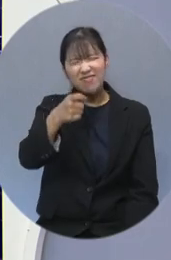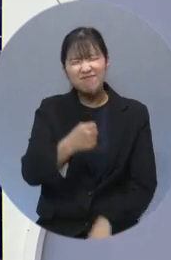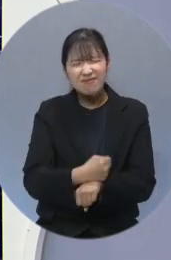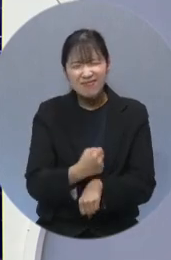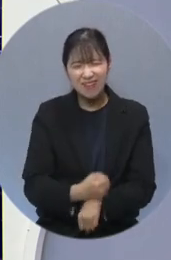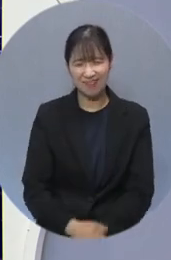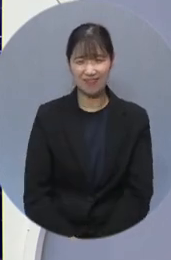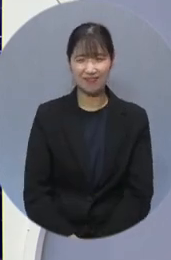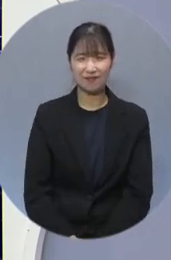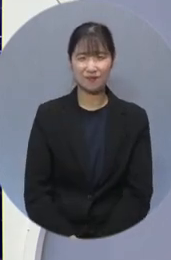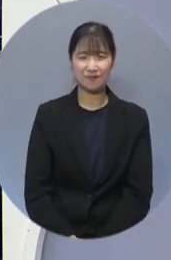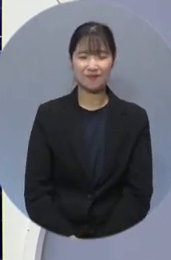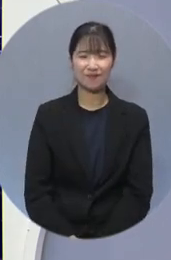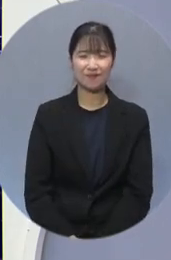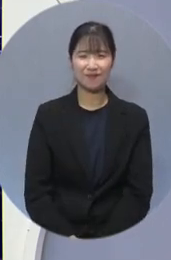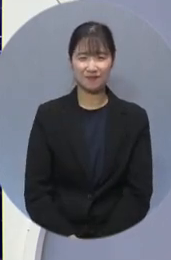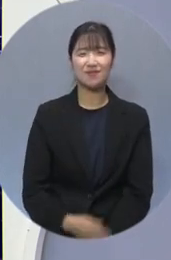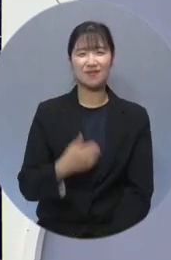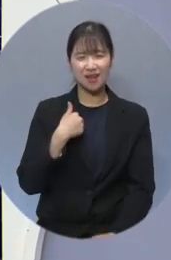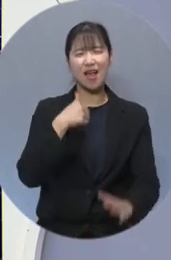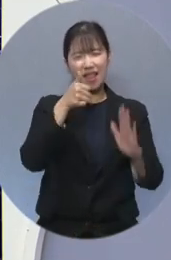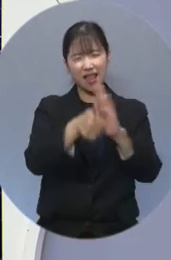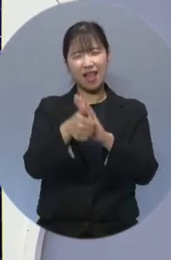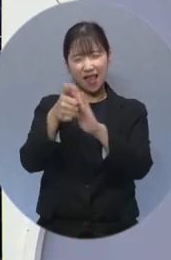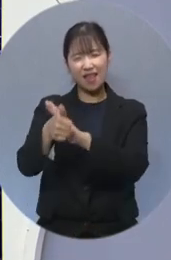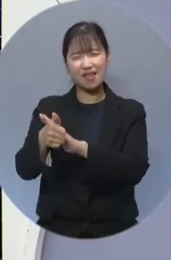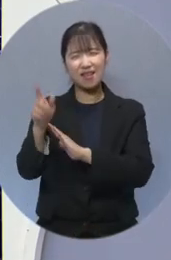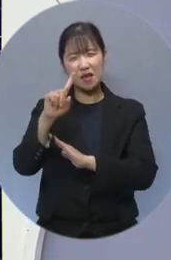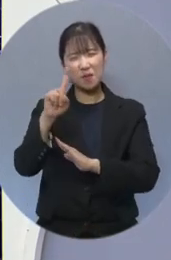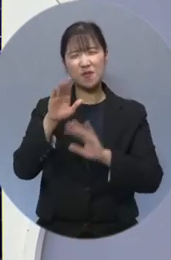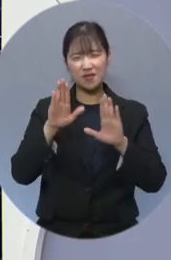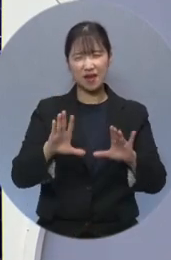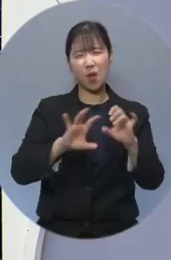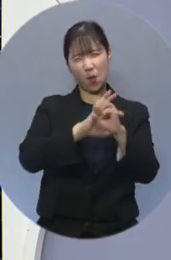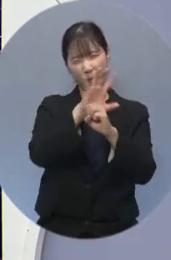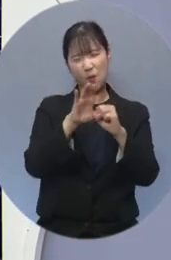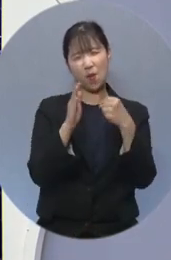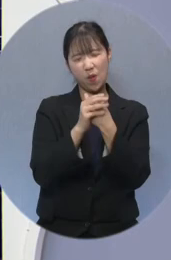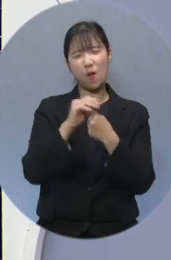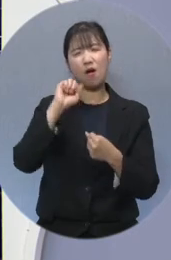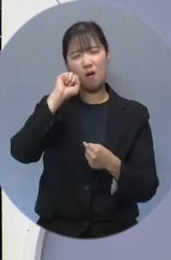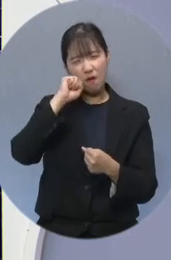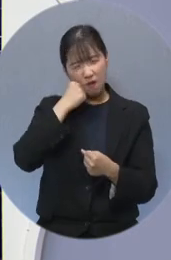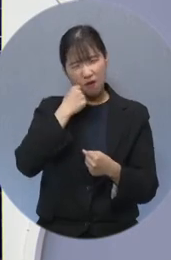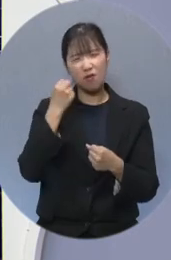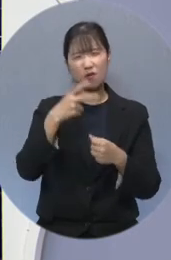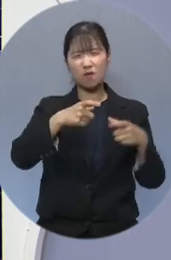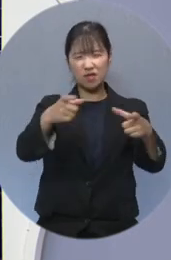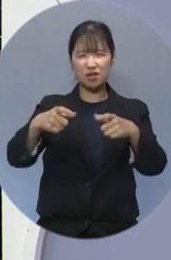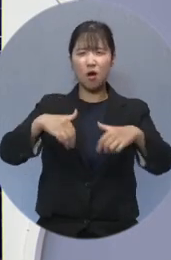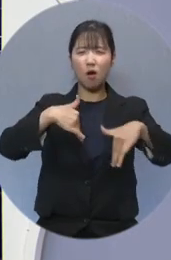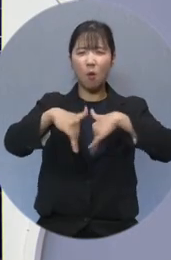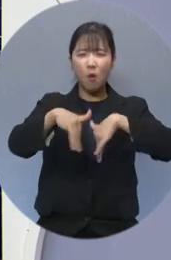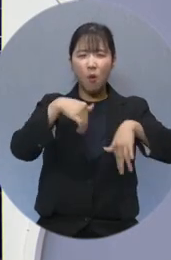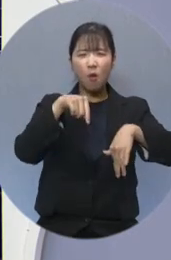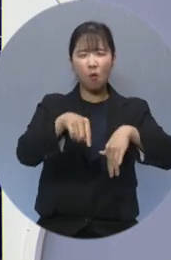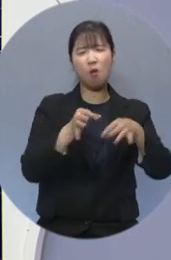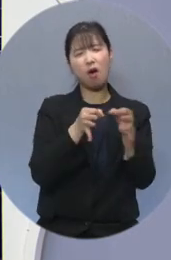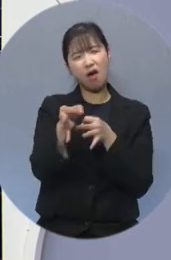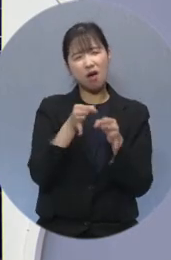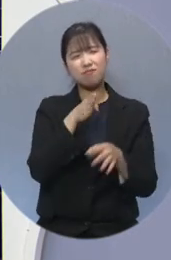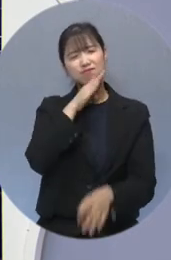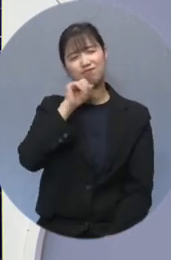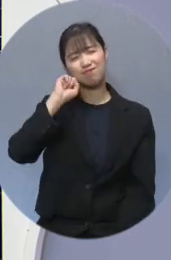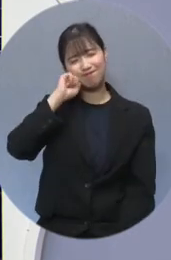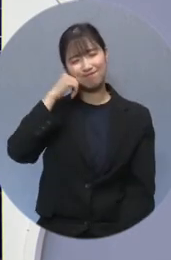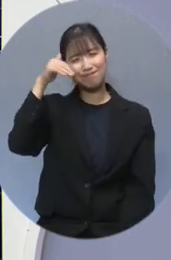네. 뛰는데 네네 뭐 다니는 거는 이제 코로나가 어렵고 지역 특히 골목 상권이 많이 이렇게 침체되니까